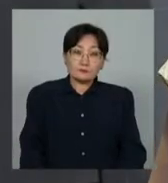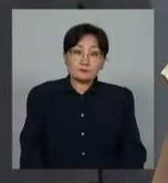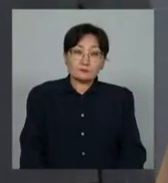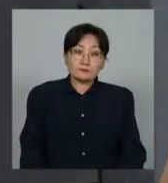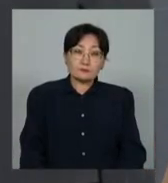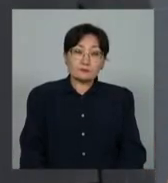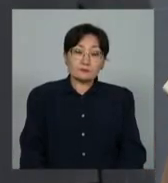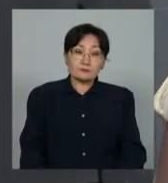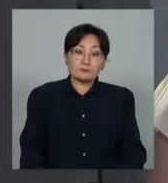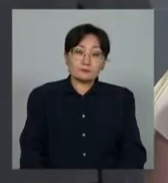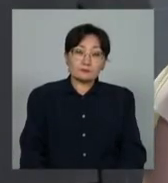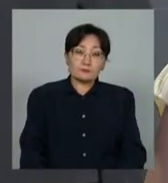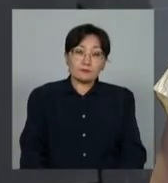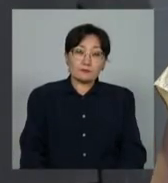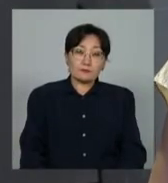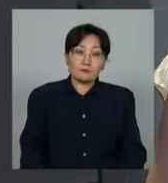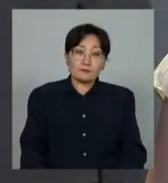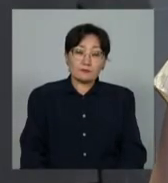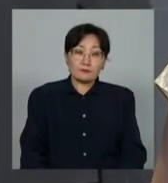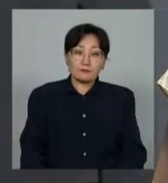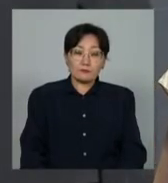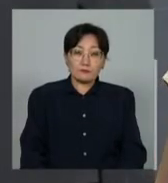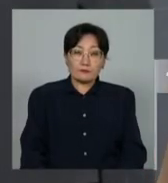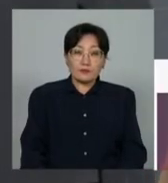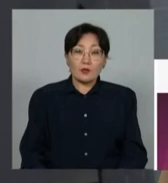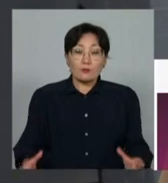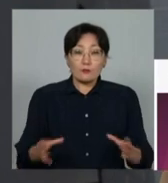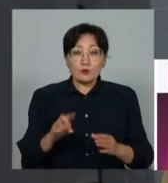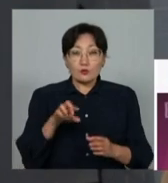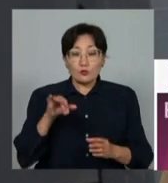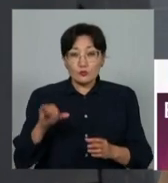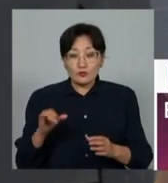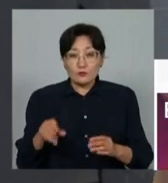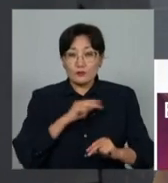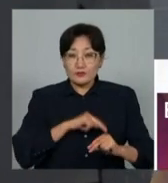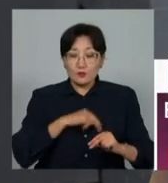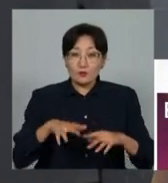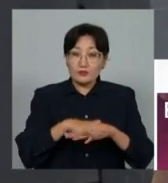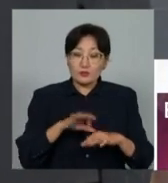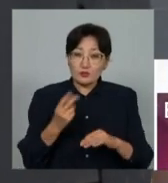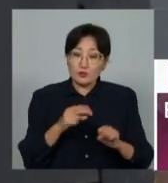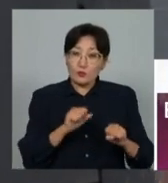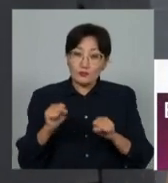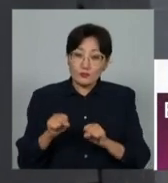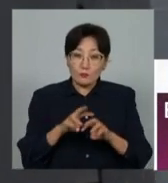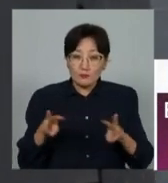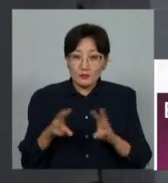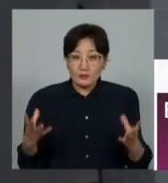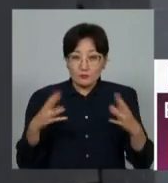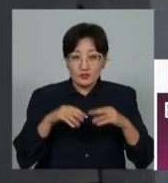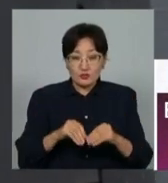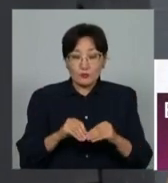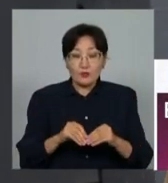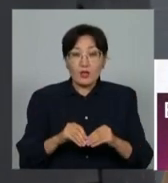ЮНИСЕФ совместно с Министерством труда и социальной защиты населения. Біріккен ұлттар ұйымы еңбек және халықты әлеуметтік қорғау министрлігімен